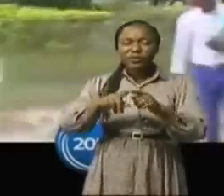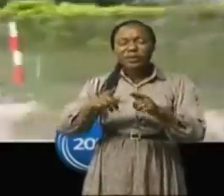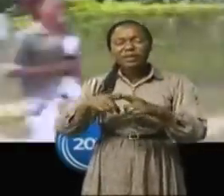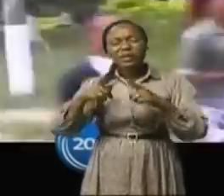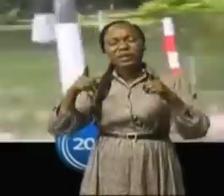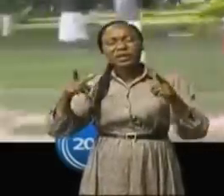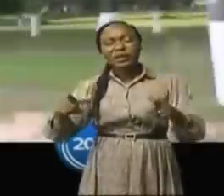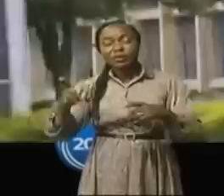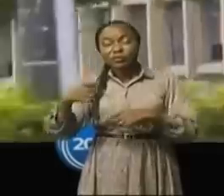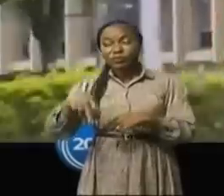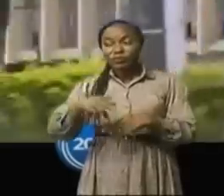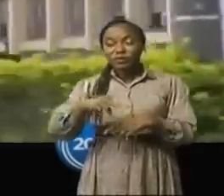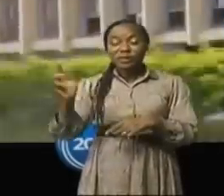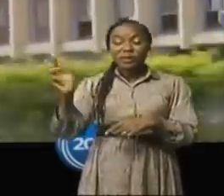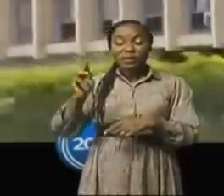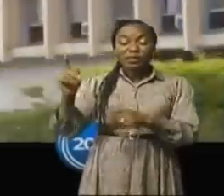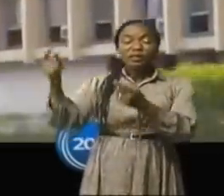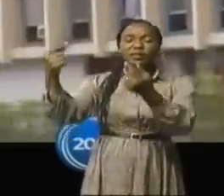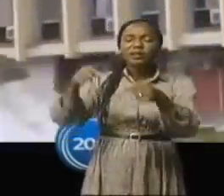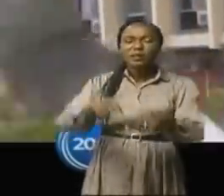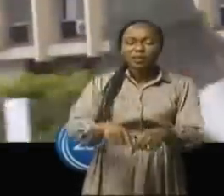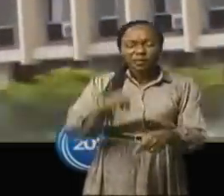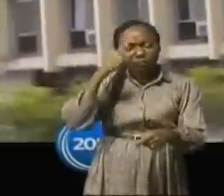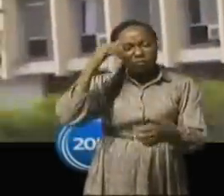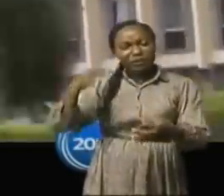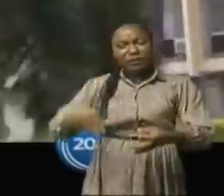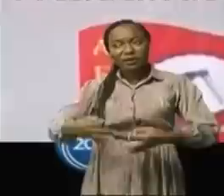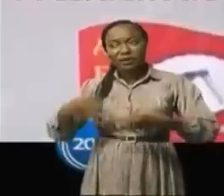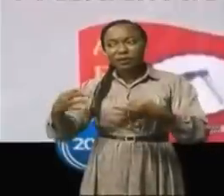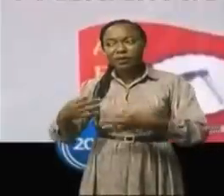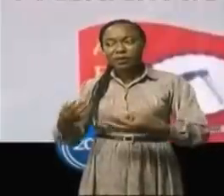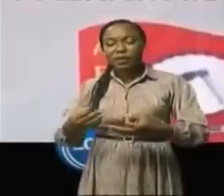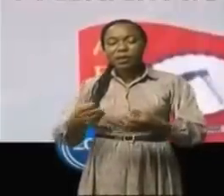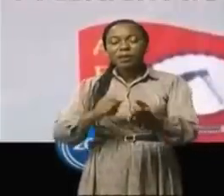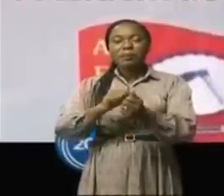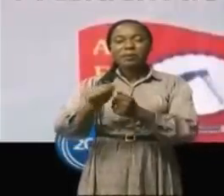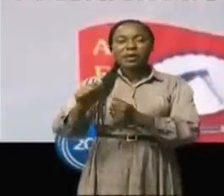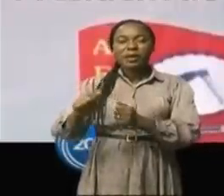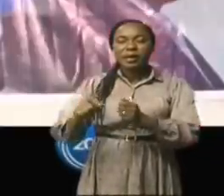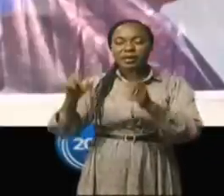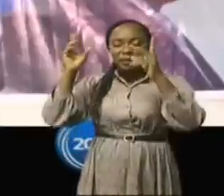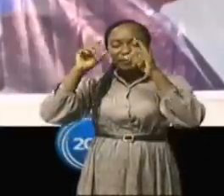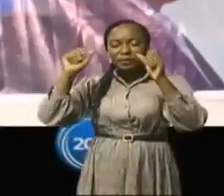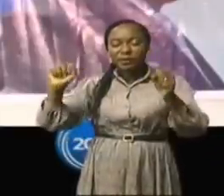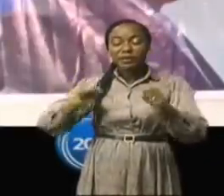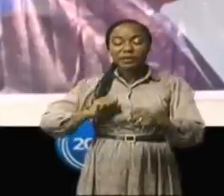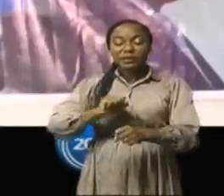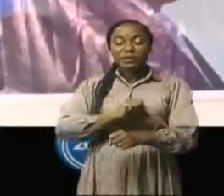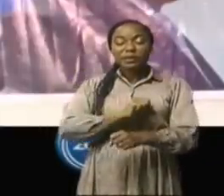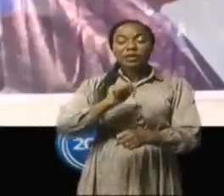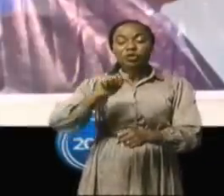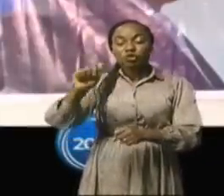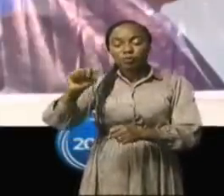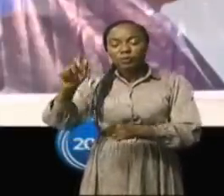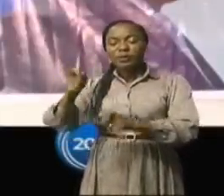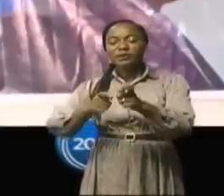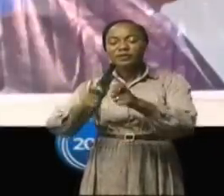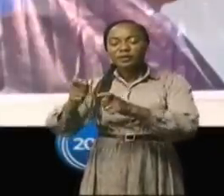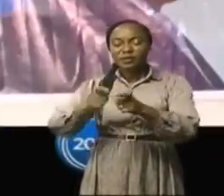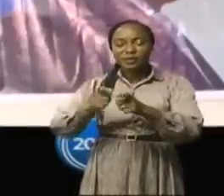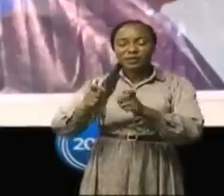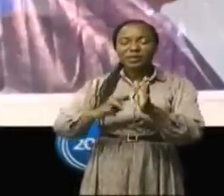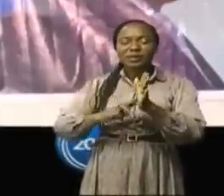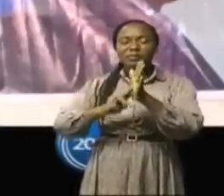orientale ne jurent que par la réussite de cette cérémonie qui sera présidée par le président du Sénat, Modeste Bahati Lukwebo,